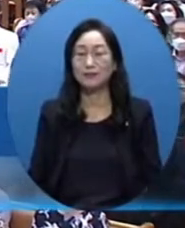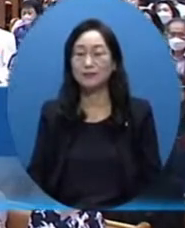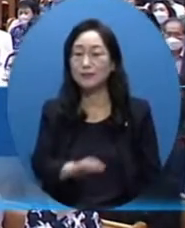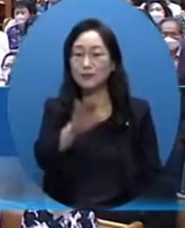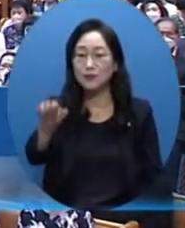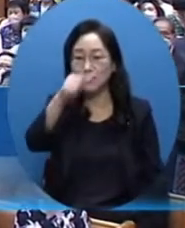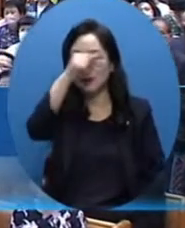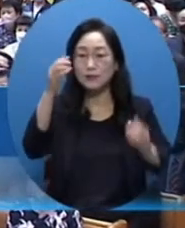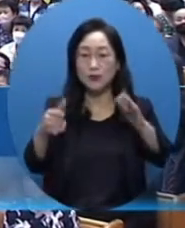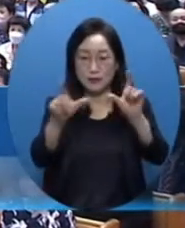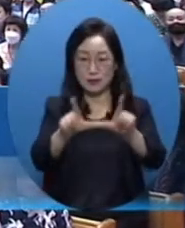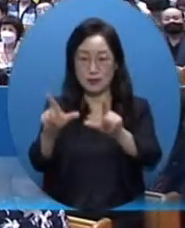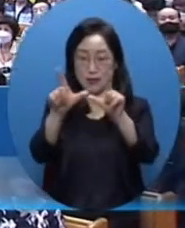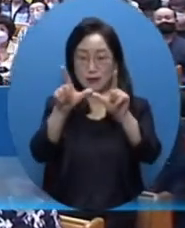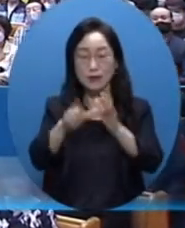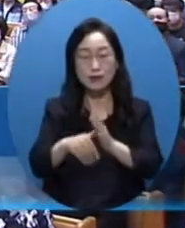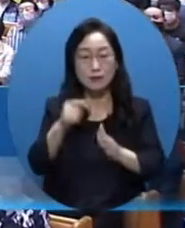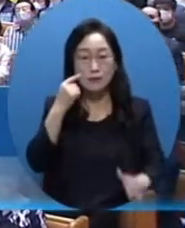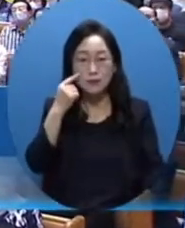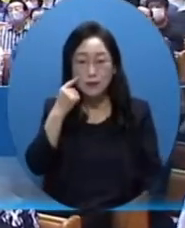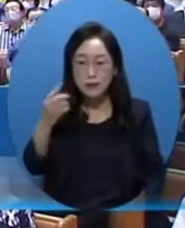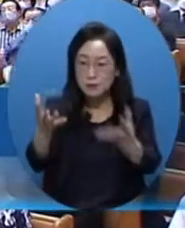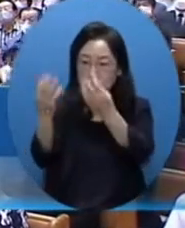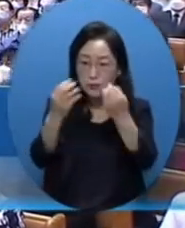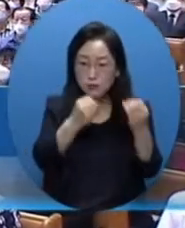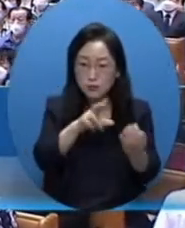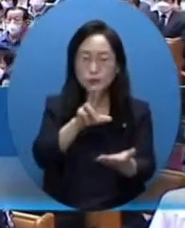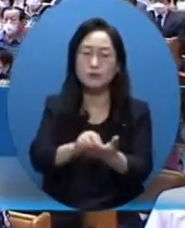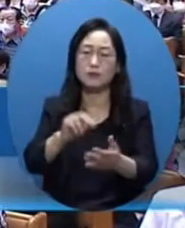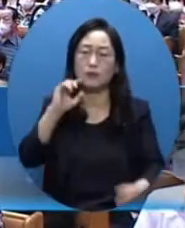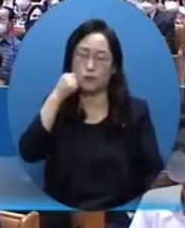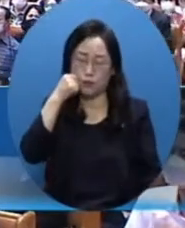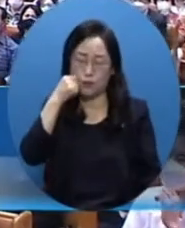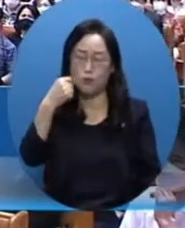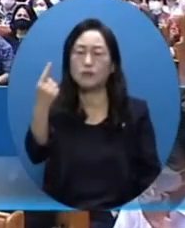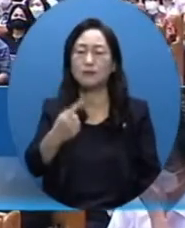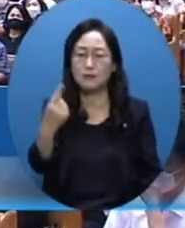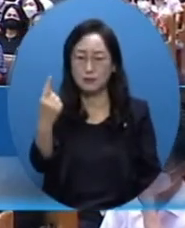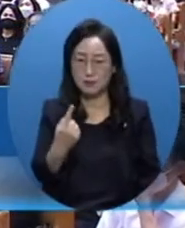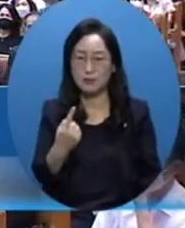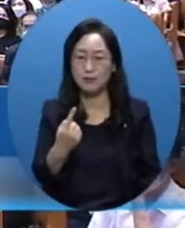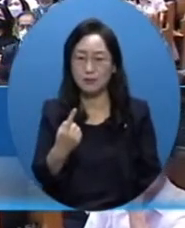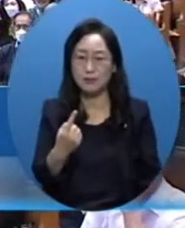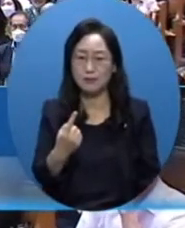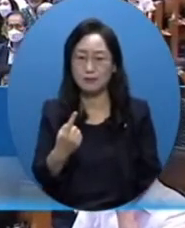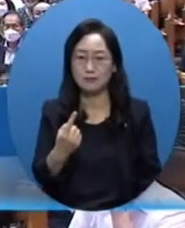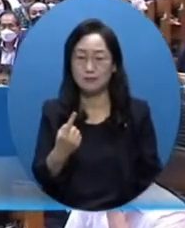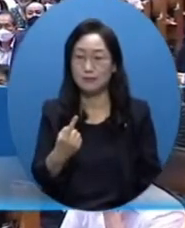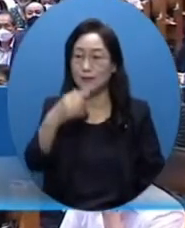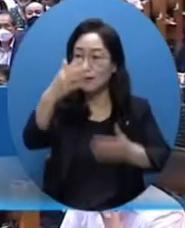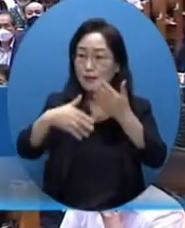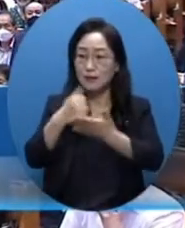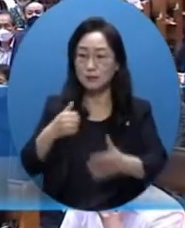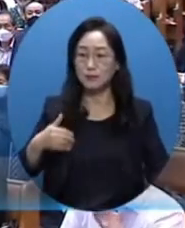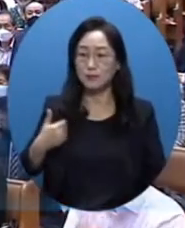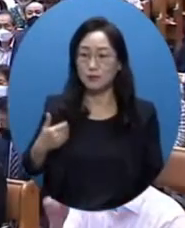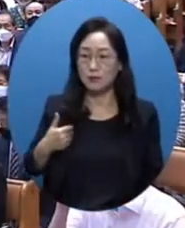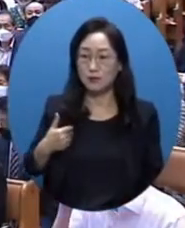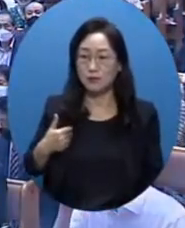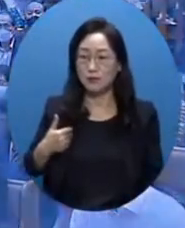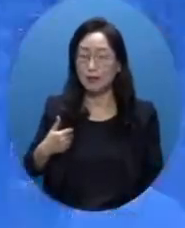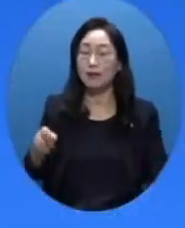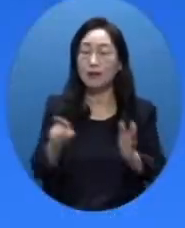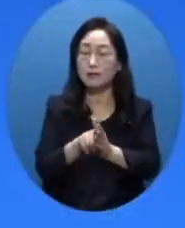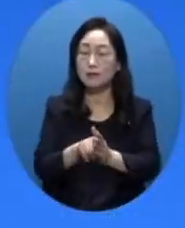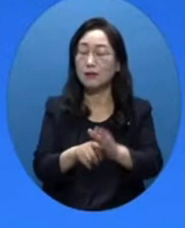우리가 일생을 살아가다 보면 수많은 문제와 어려움들이 우리에게 다가옵니다. 하나님을 모르고 신앙